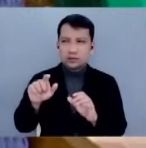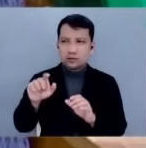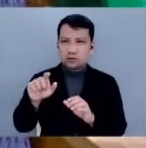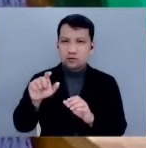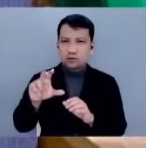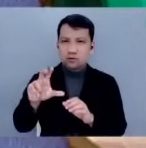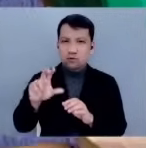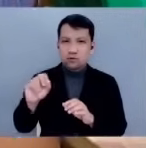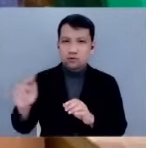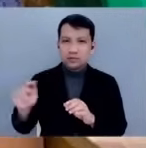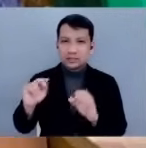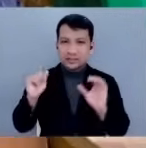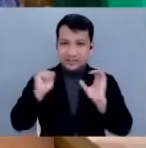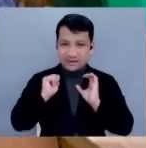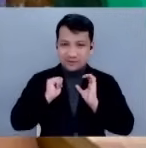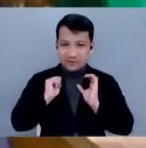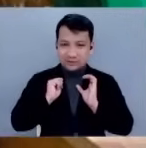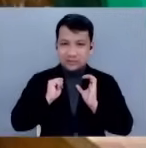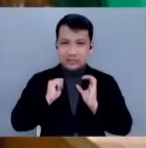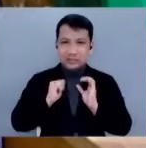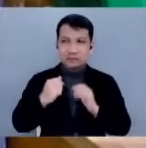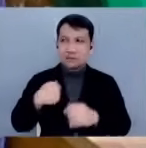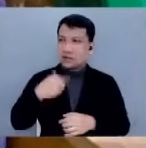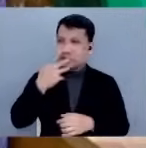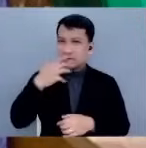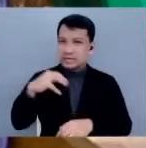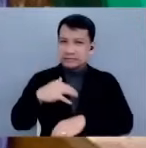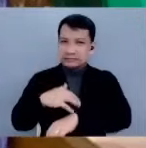ganyan na tag-init, nagkakaroon ako ng mga